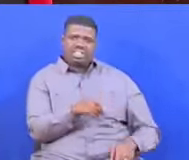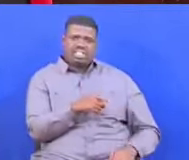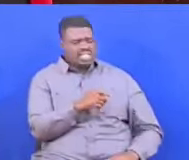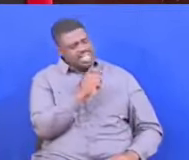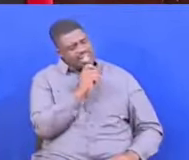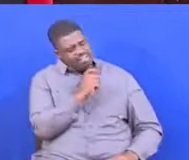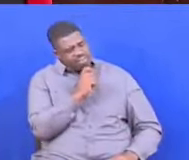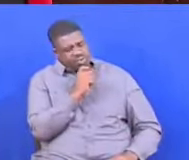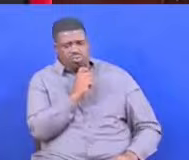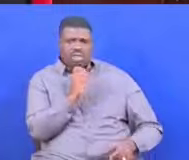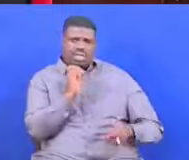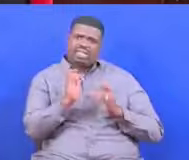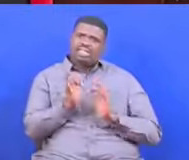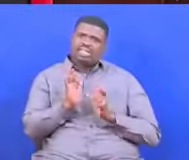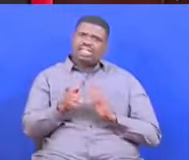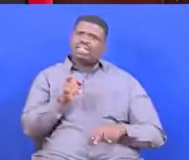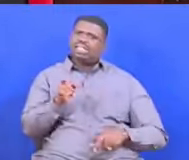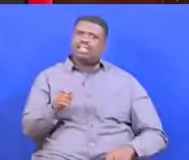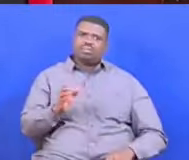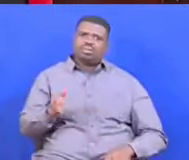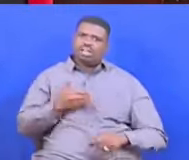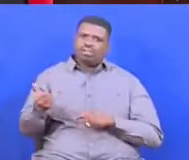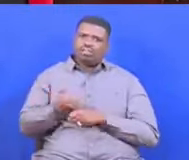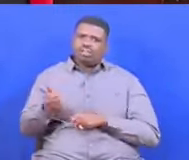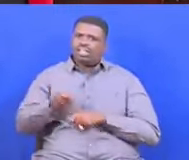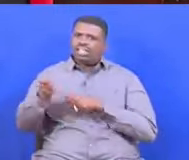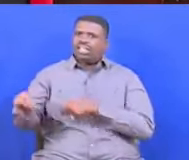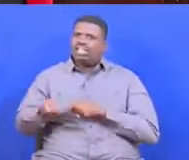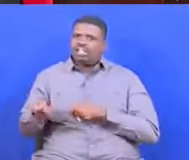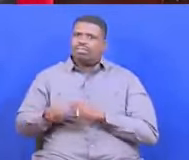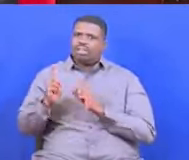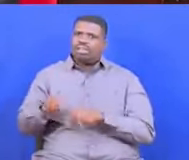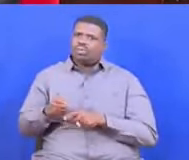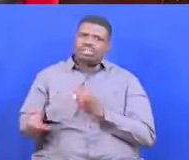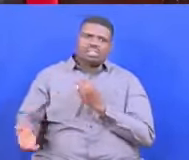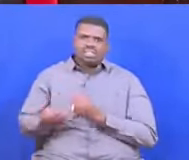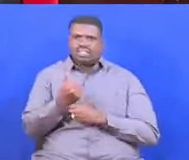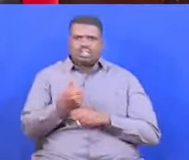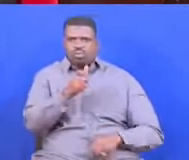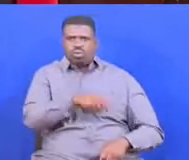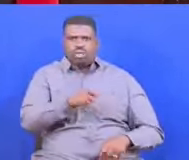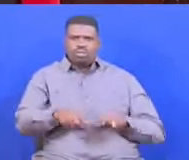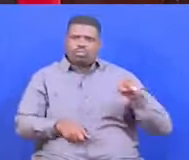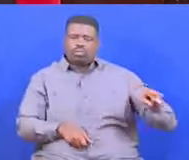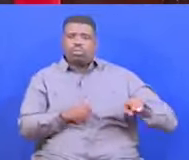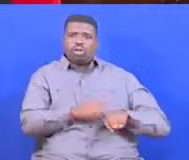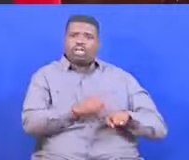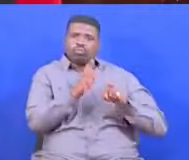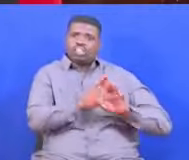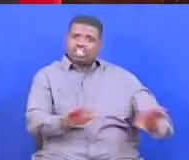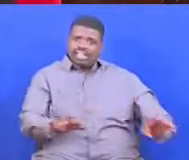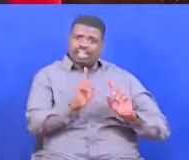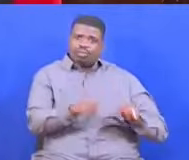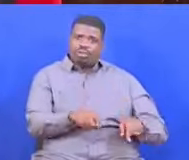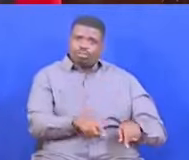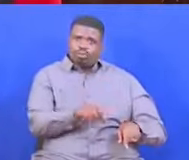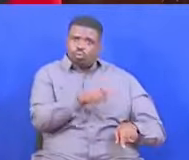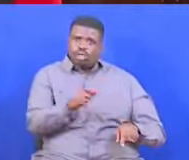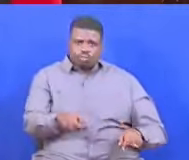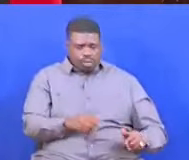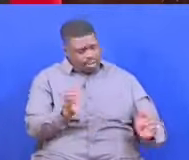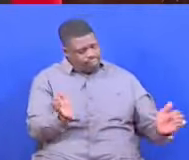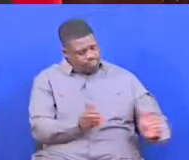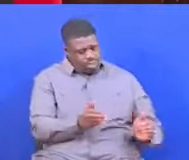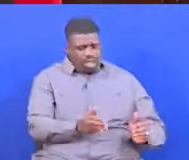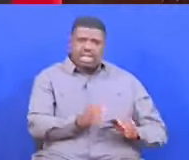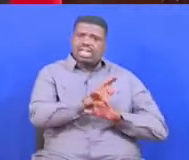na internet, na tunataka kufanya kilimo eti iwe sexy ndio watu wakanani, wakati tayari kuna watu wanafuga, tayari kuna